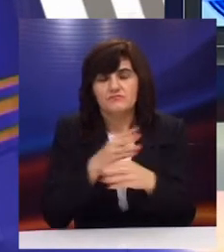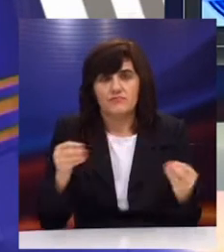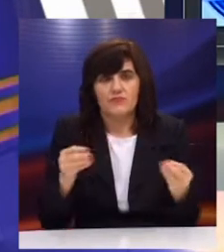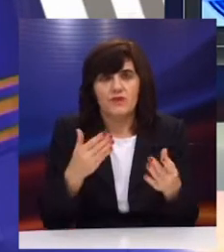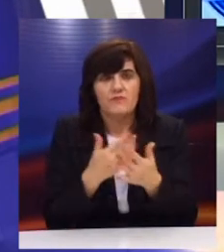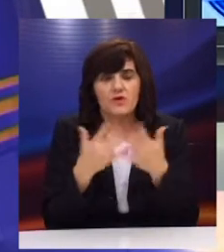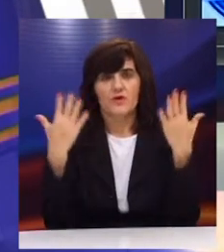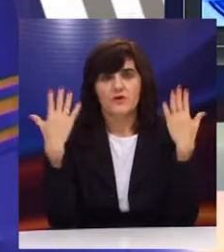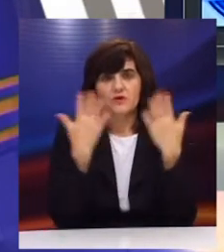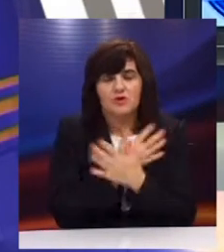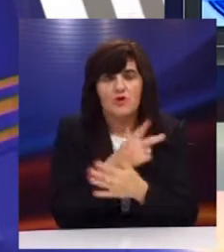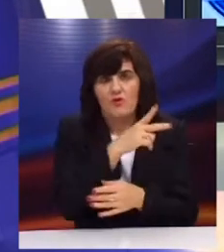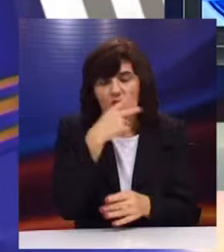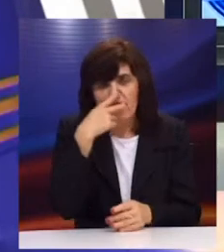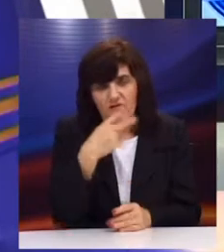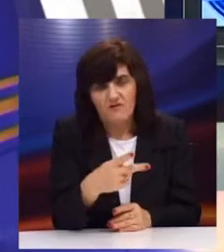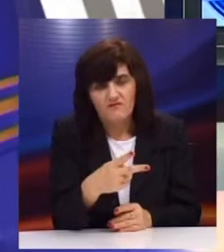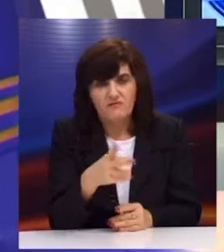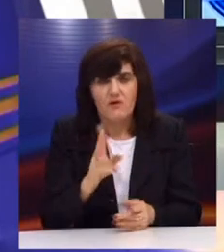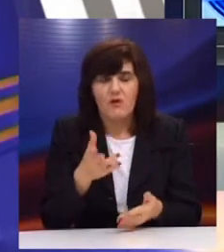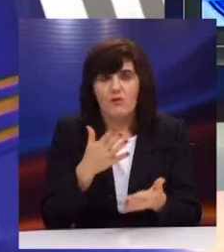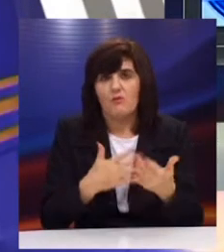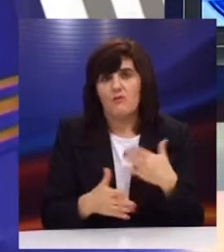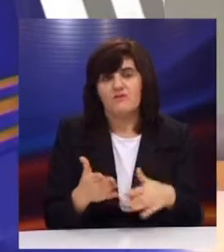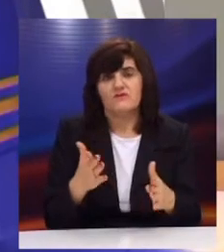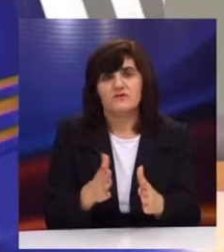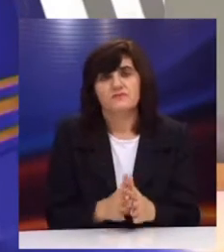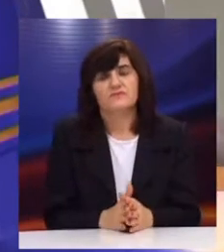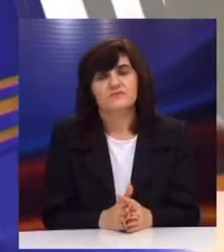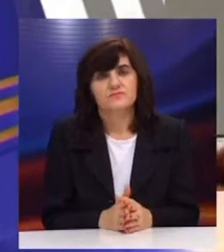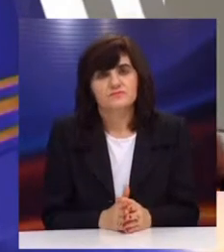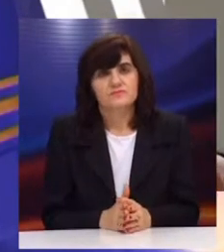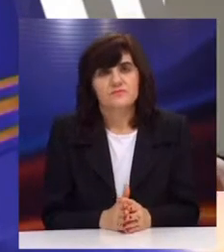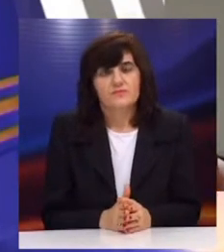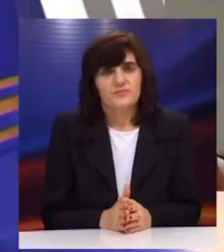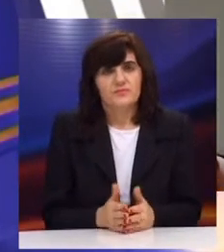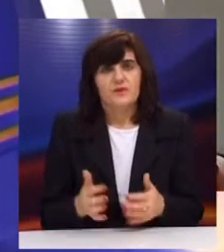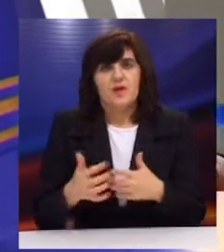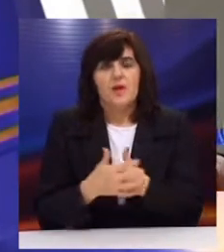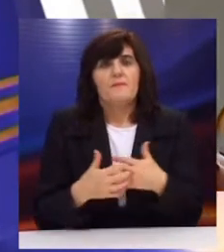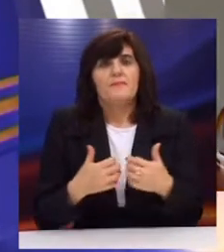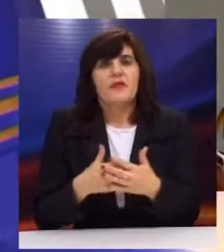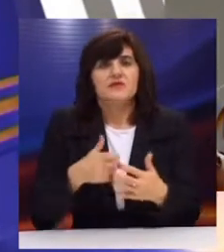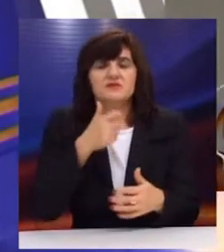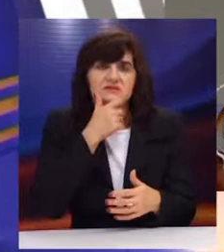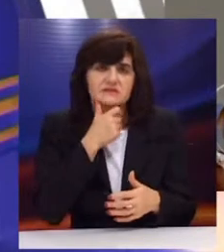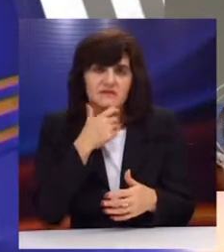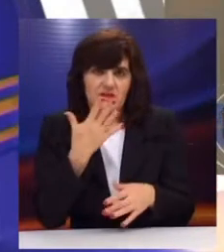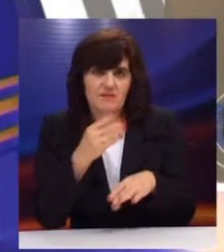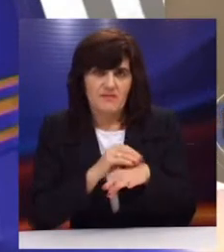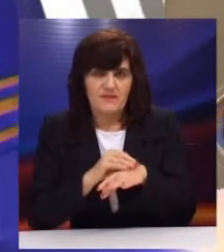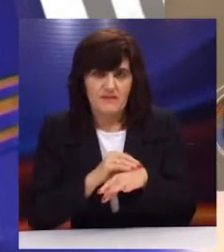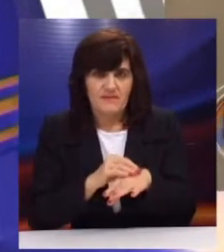i da je bio šokiran kada je video da mu je povređen ljubimac. Mačka, starog 5 meseci, naš